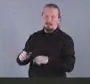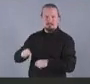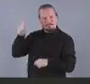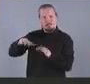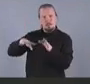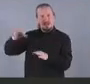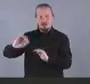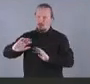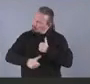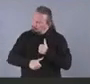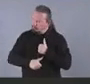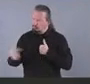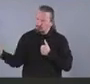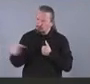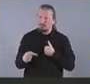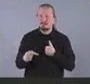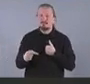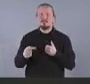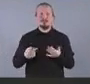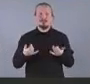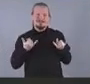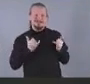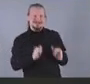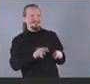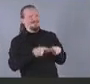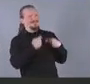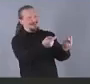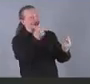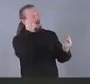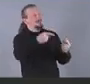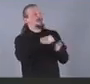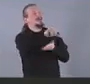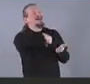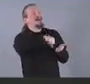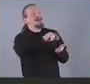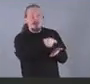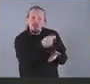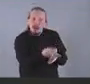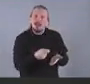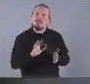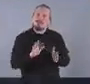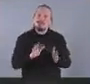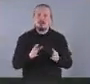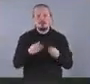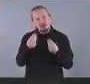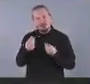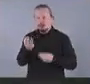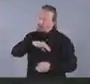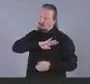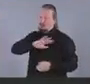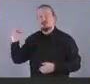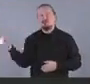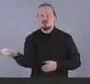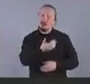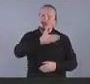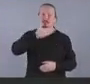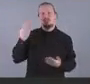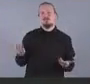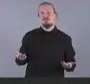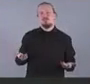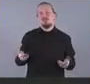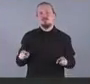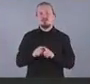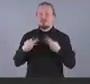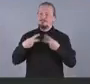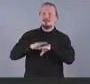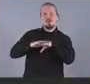élus. Siéger pour être indemnisé, cela semble aller de soi. Mais c'est une avancée en matière de responsabilisation des élus et de la réalisation de la